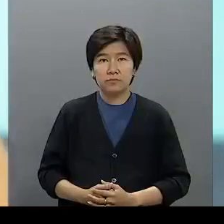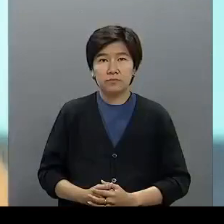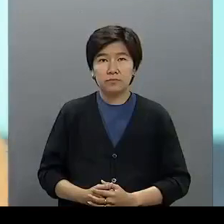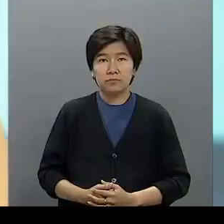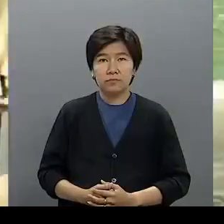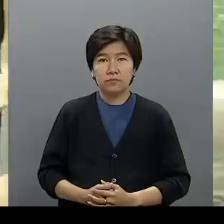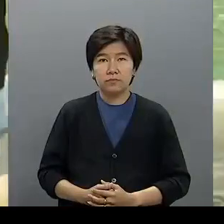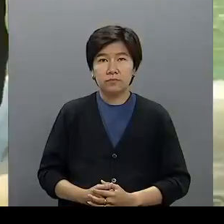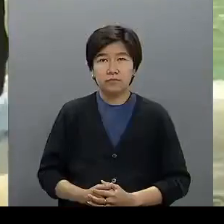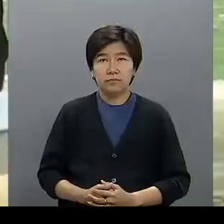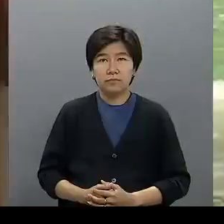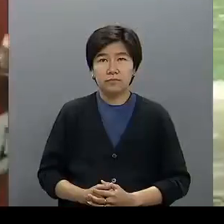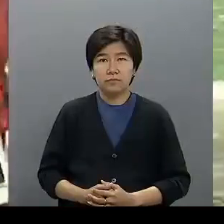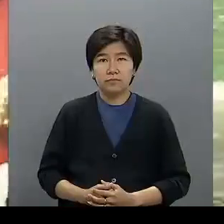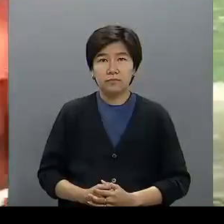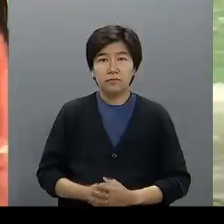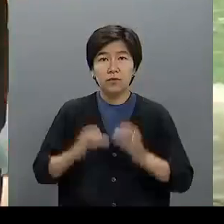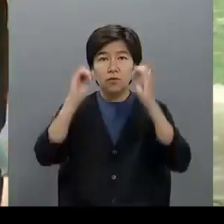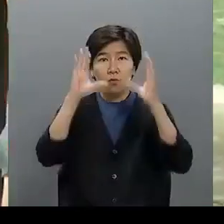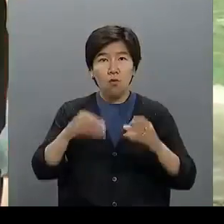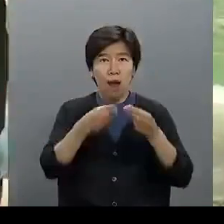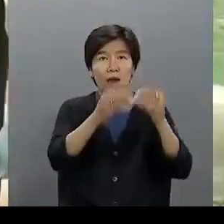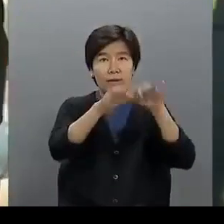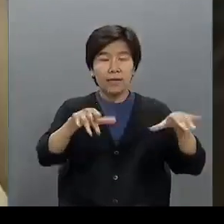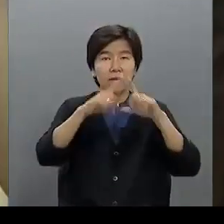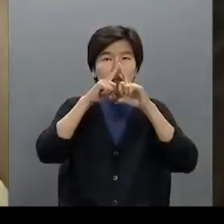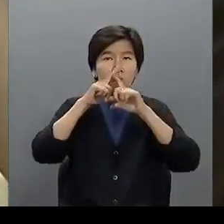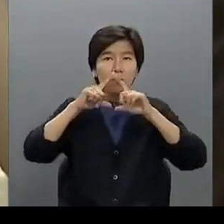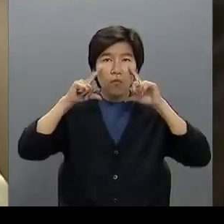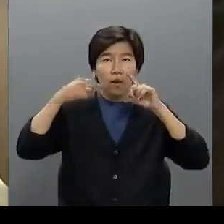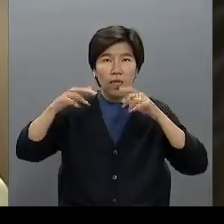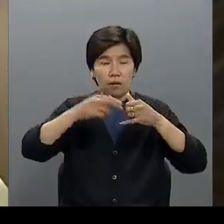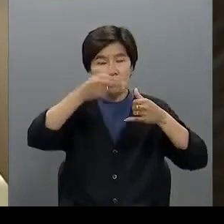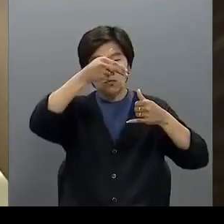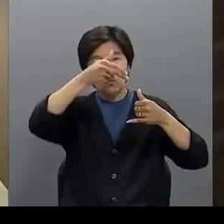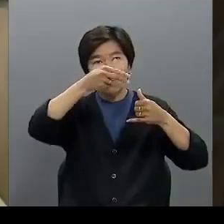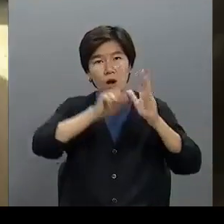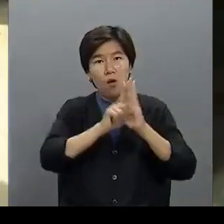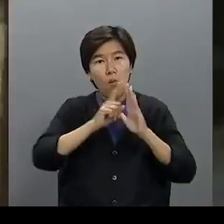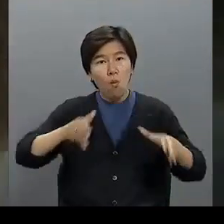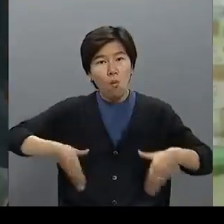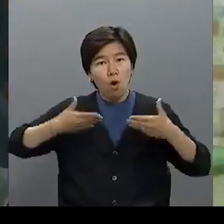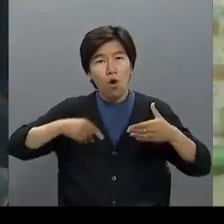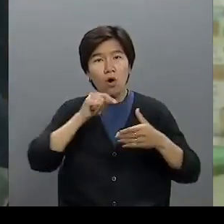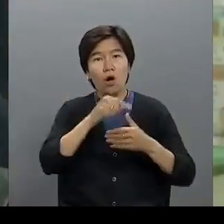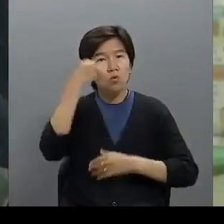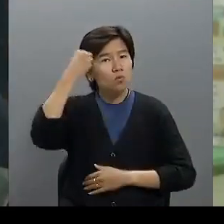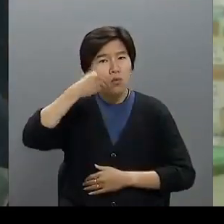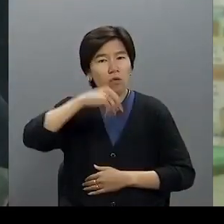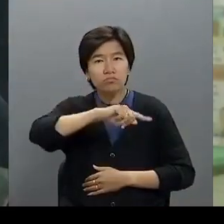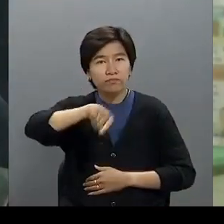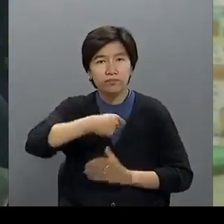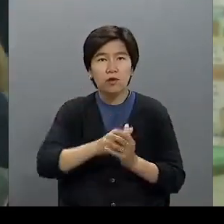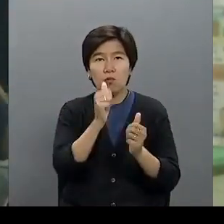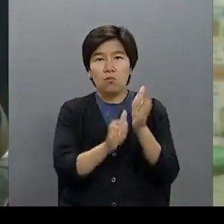ครูให้นักเรียนสวมหน้ากากอนามัยแล้วก็ตรวจวัดอุณหภูมิร่างกายของเด็กๆทุกคนนะครับที่โรงเรียนเพียงหลวง16สาขาขุนต้าตำบลตับเต่าอำเ